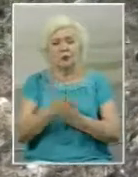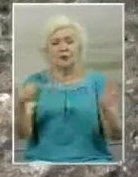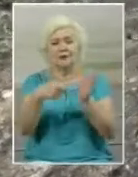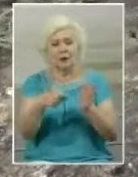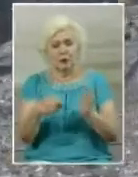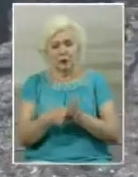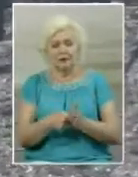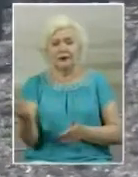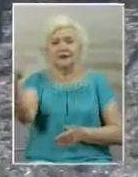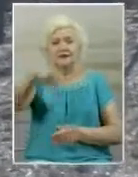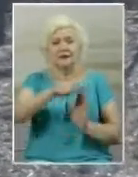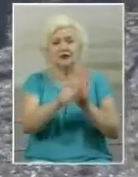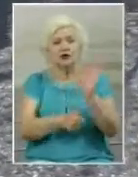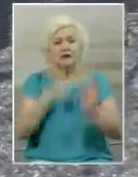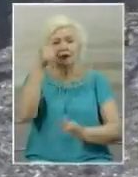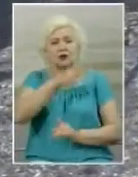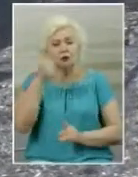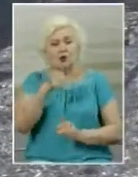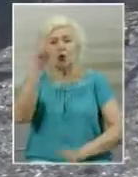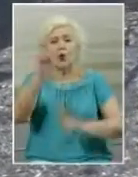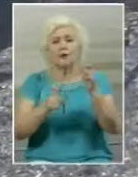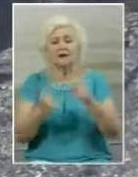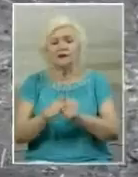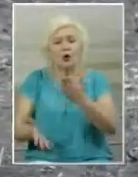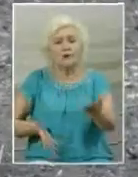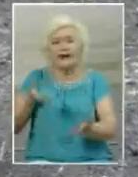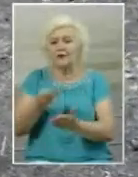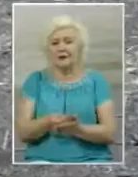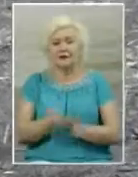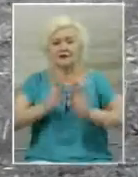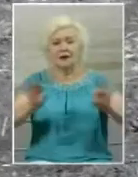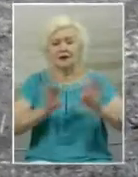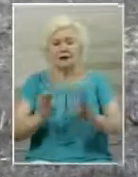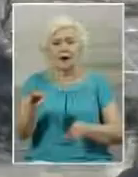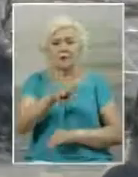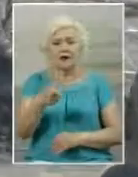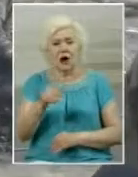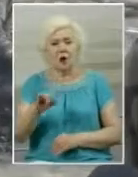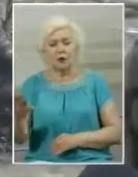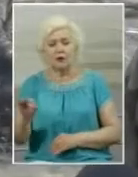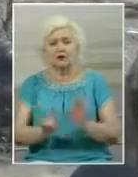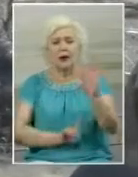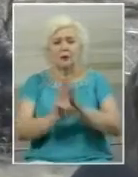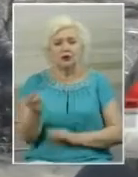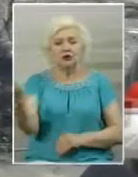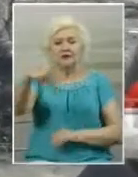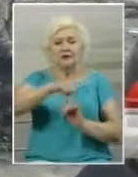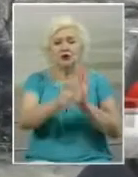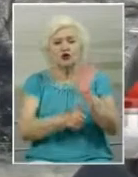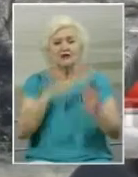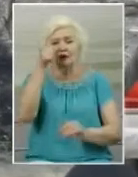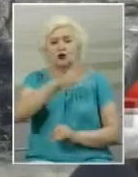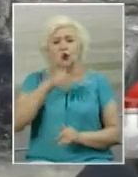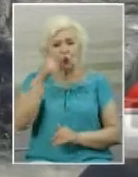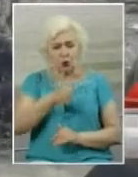продовольства. З 2016 року підприємства не фінансуються, розповідає Марія Глот. Починаючи з 2016